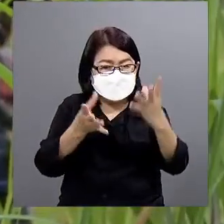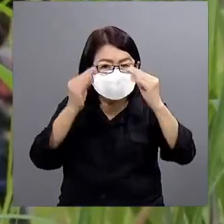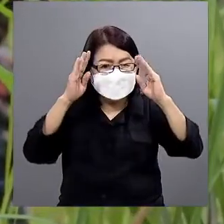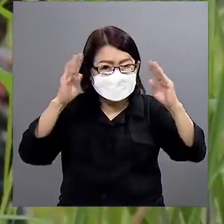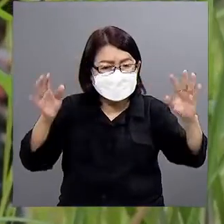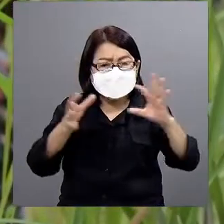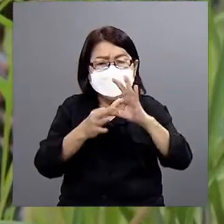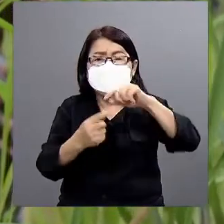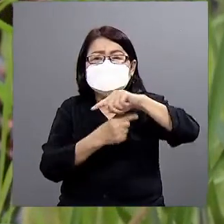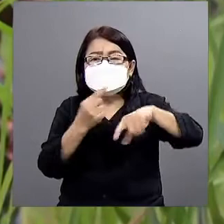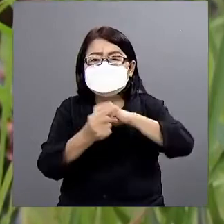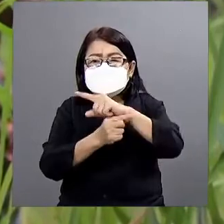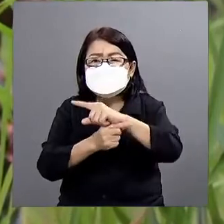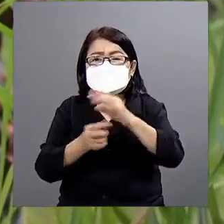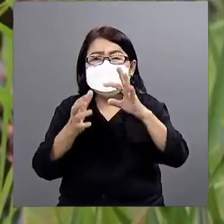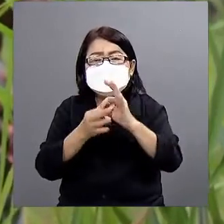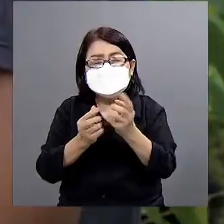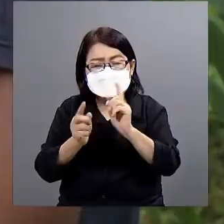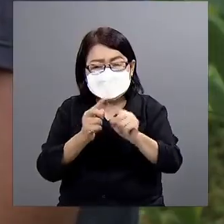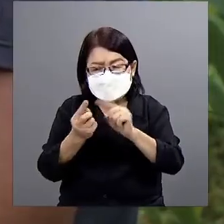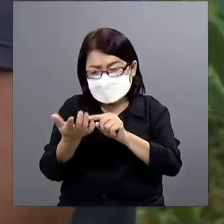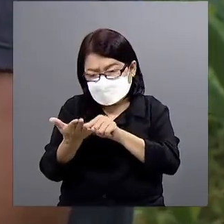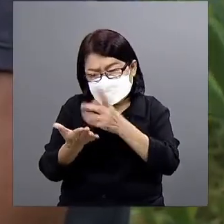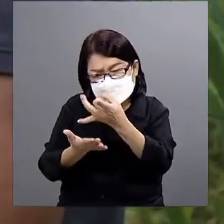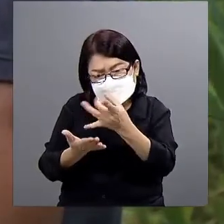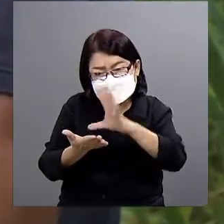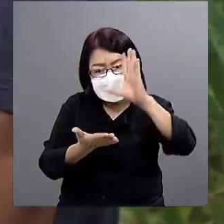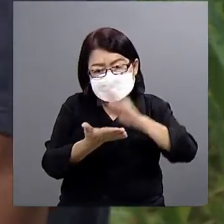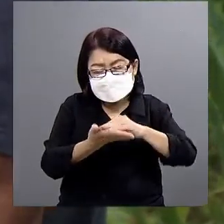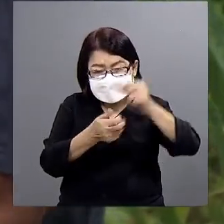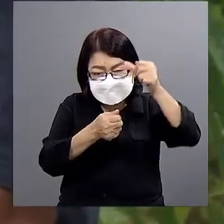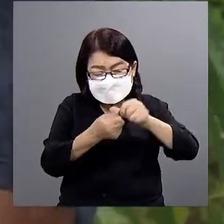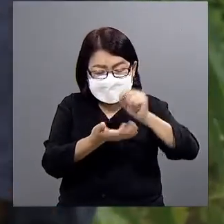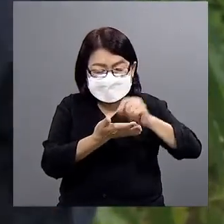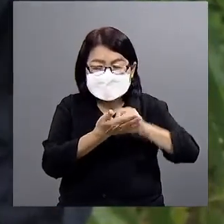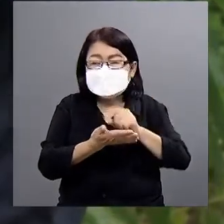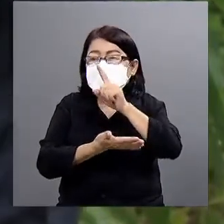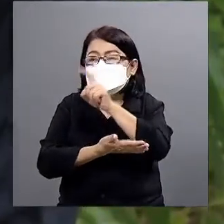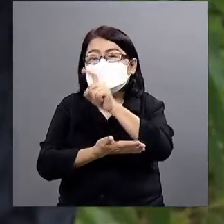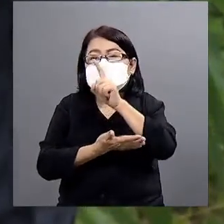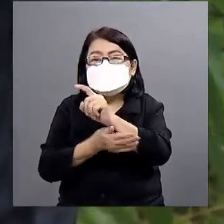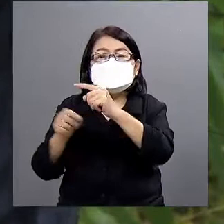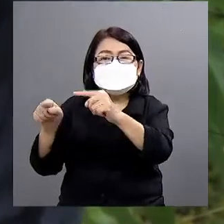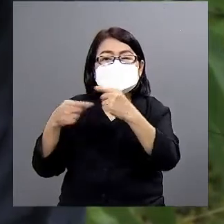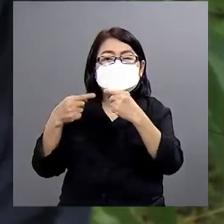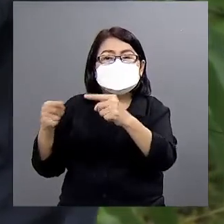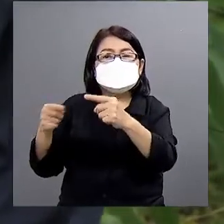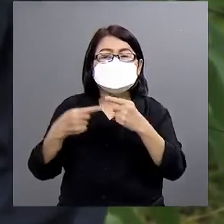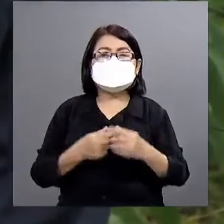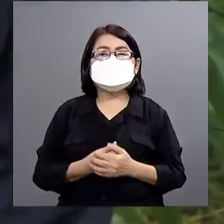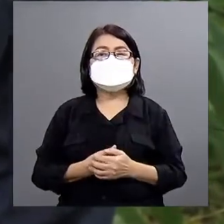การสังเกตจดบันทึกและพูดคุยซักถามกับครูจุ้ยค่ะ นี่ของจริงหรือของปลอมเนี่ย ของปล